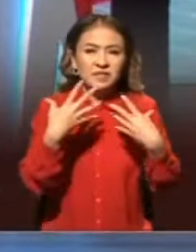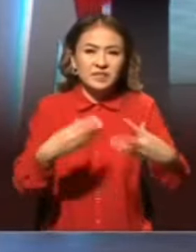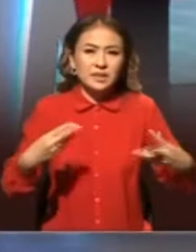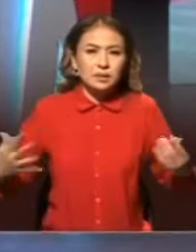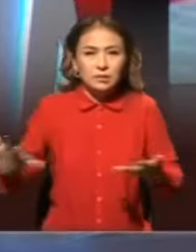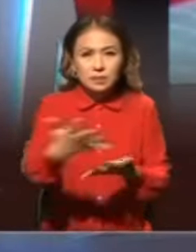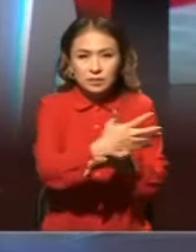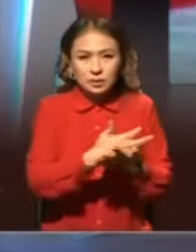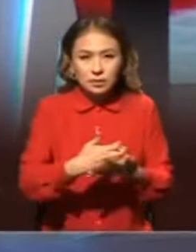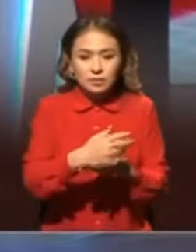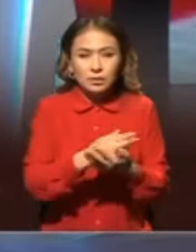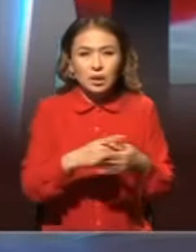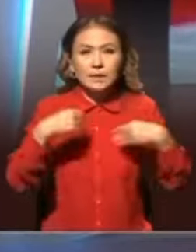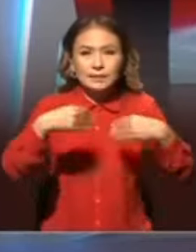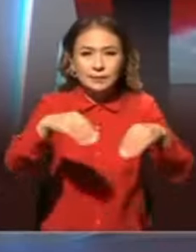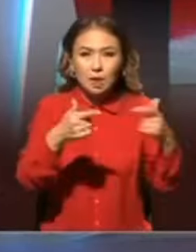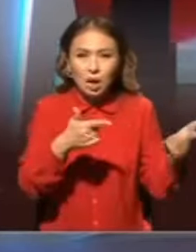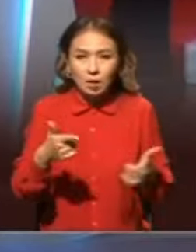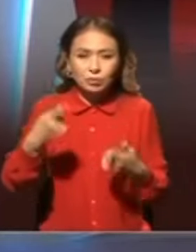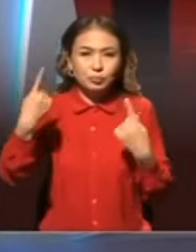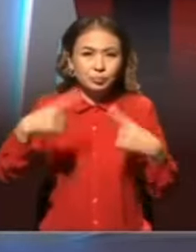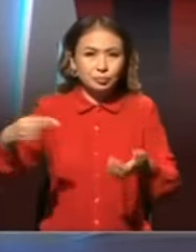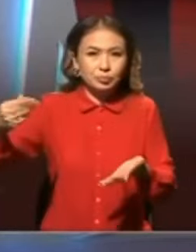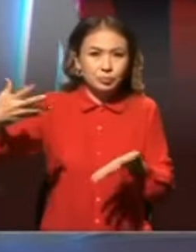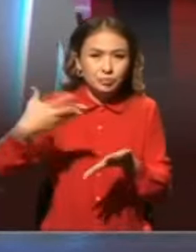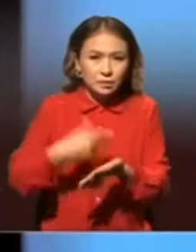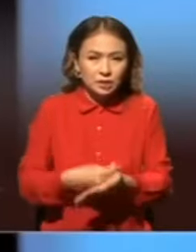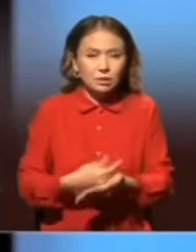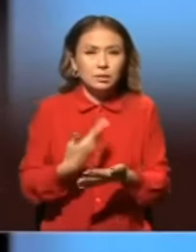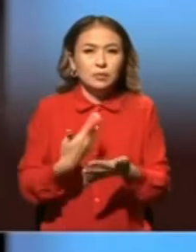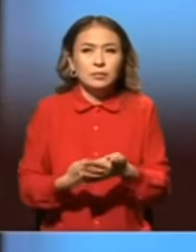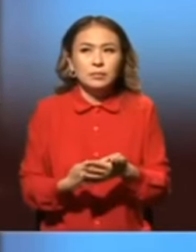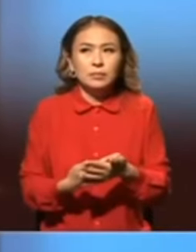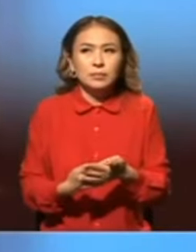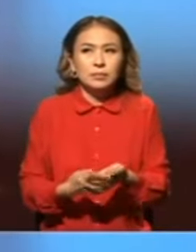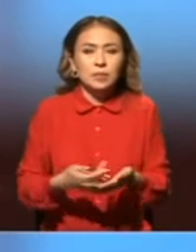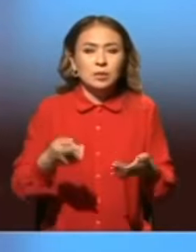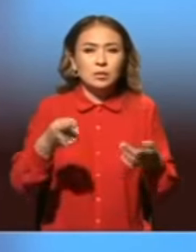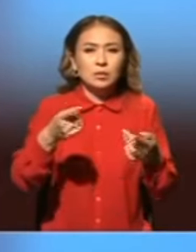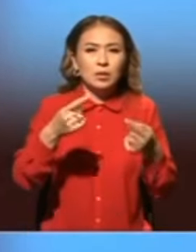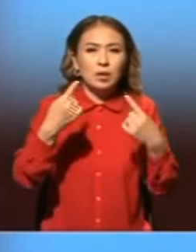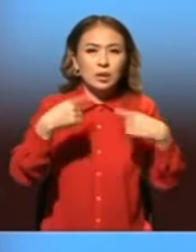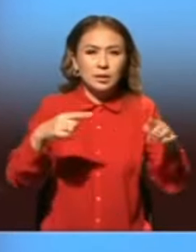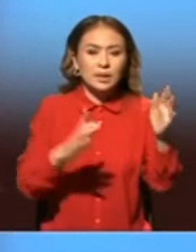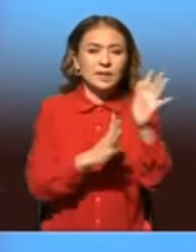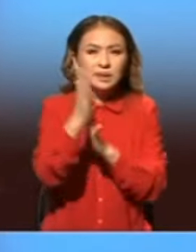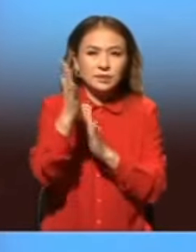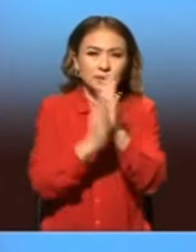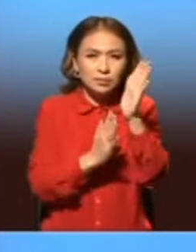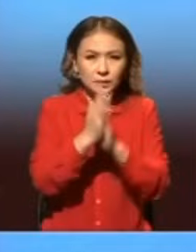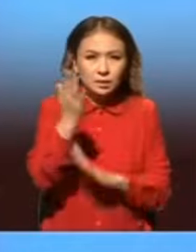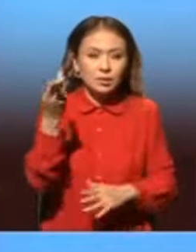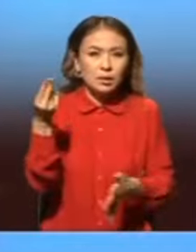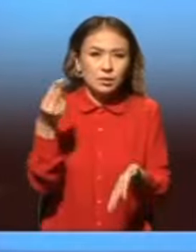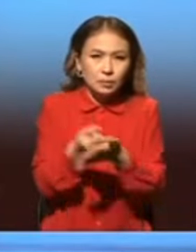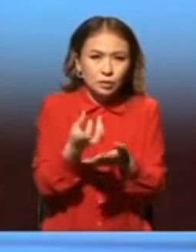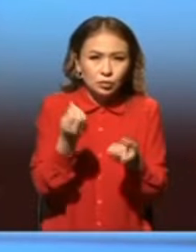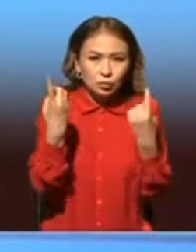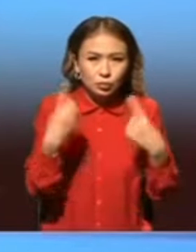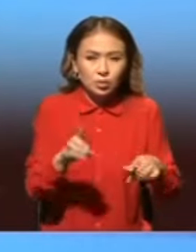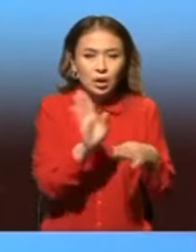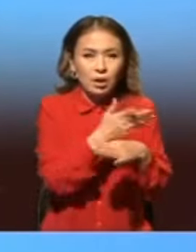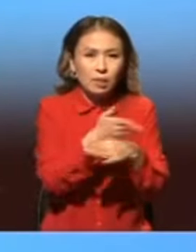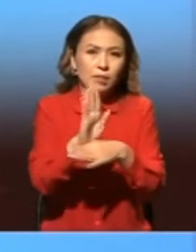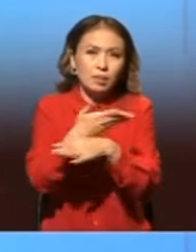көктемгі егістік жұмысқа дайындалуға бір береміз. Бұқаға бір бөлік. Бұқаға екі береміз, семенаға үш береміз, гербицидқа тағы береміз.